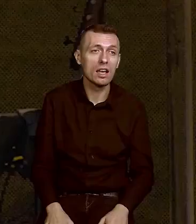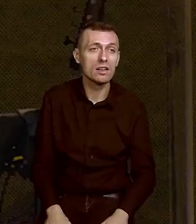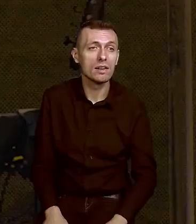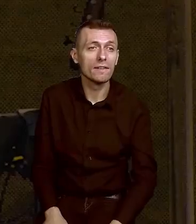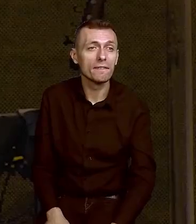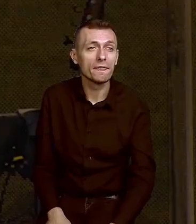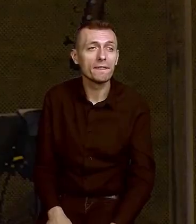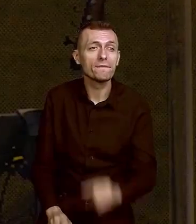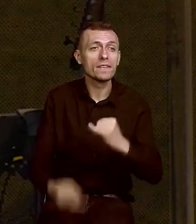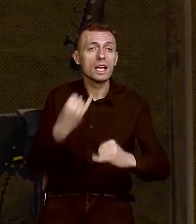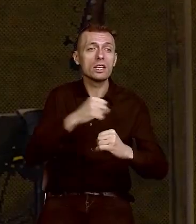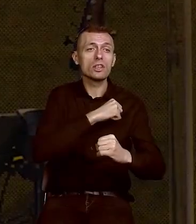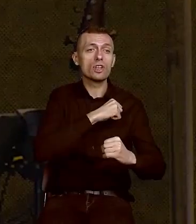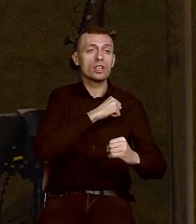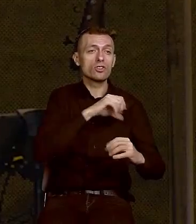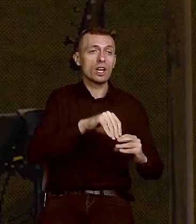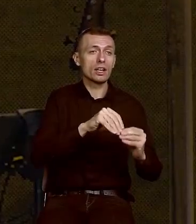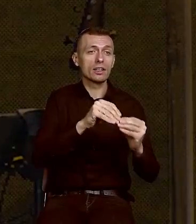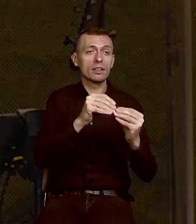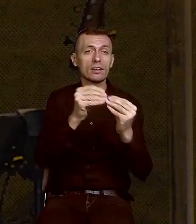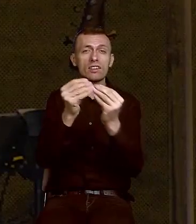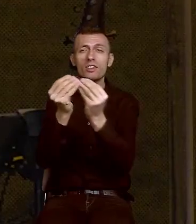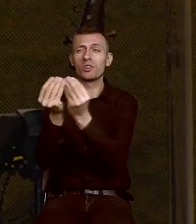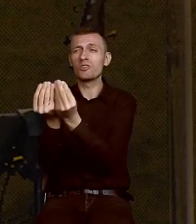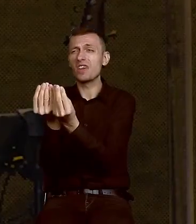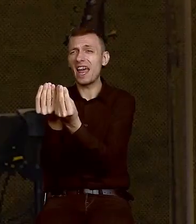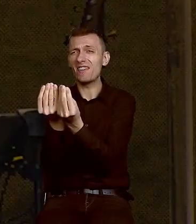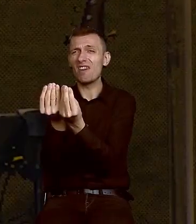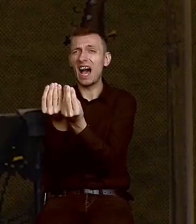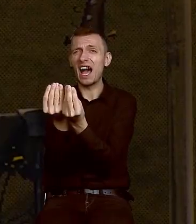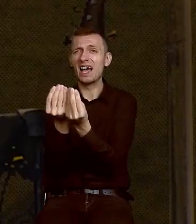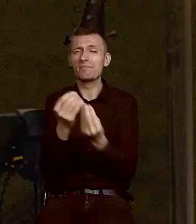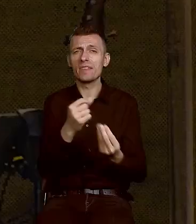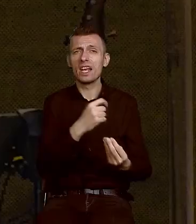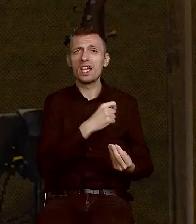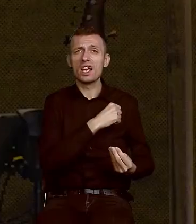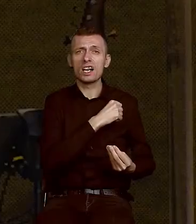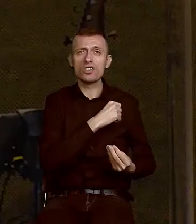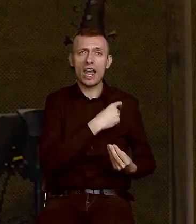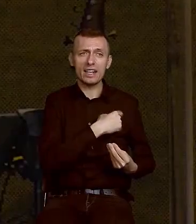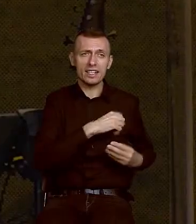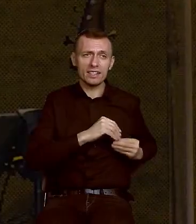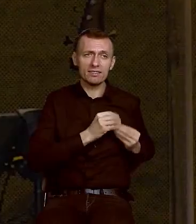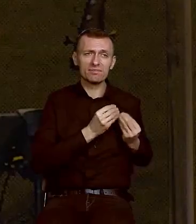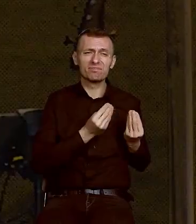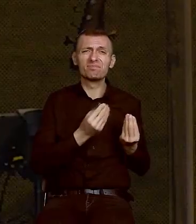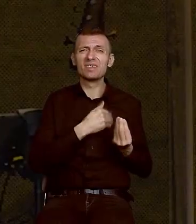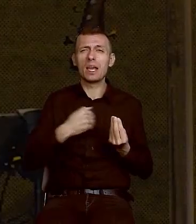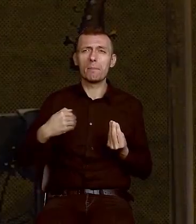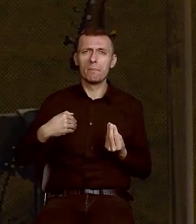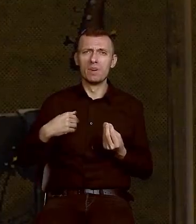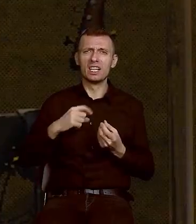dojrzeje, rodzi potwora śmierci. Nie ma w tym nic pięknego. W grzechu nie ma nic pięknego.